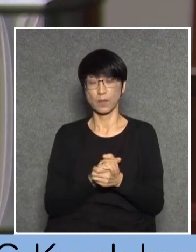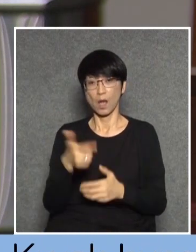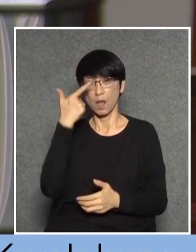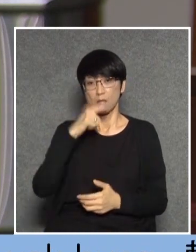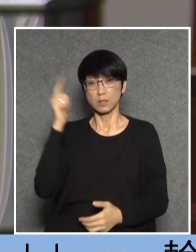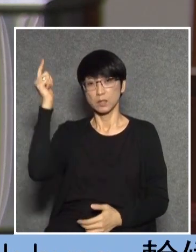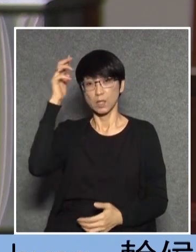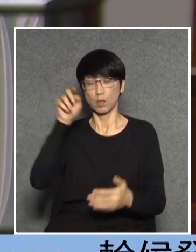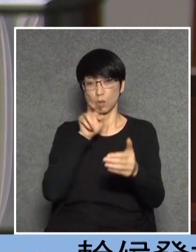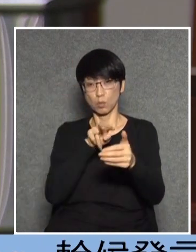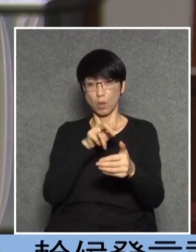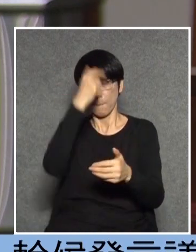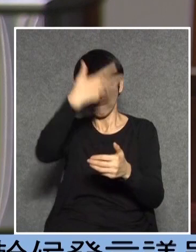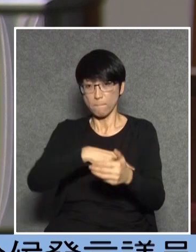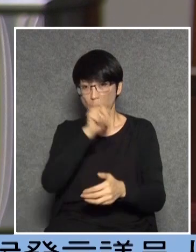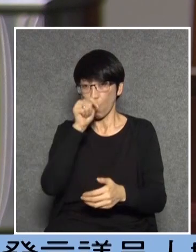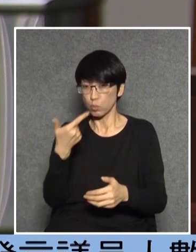统的问题是很多的，譬如